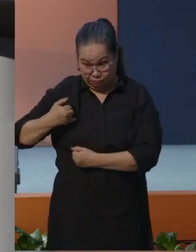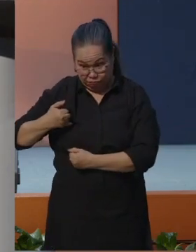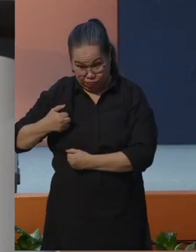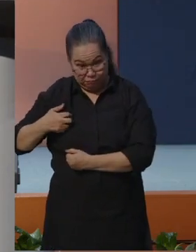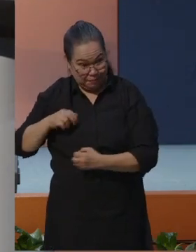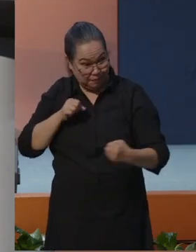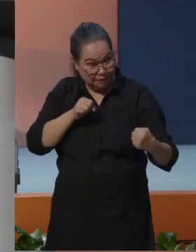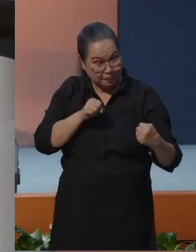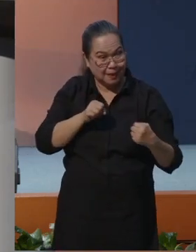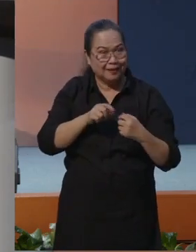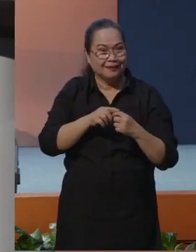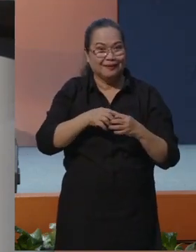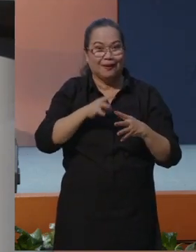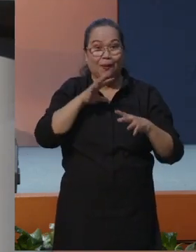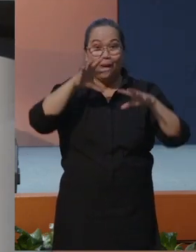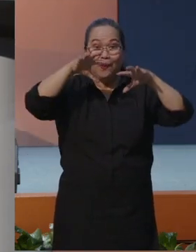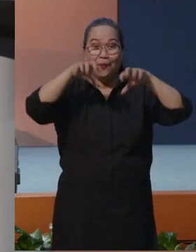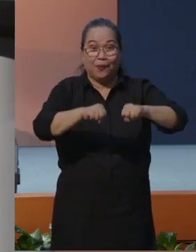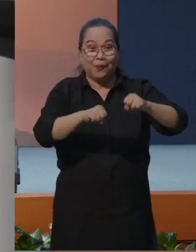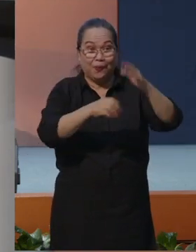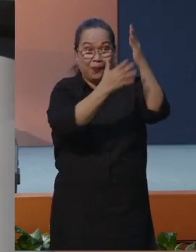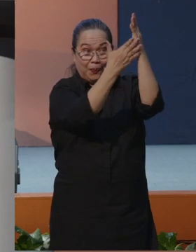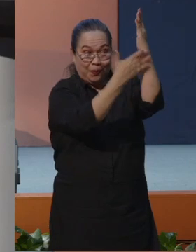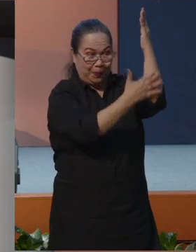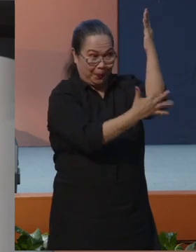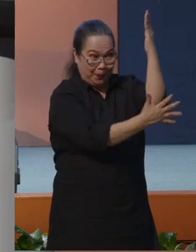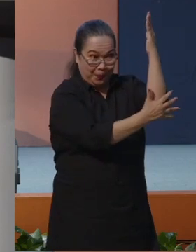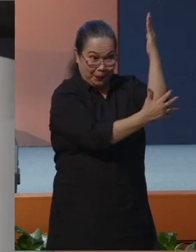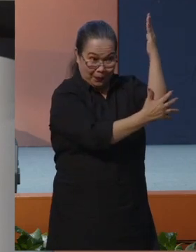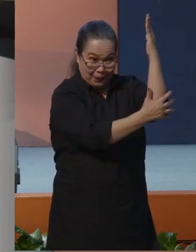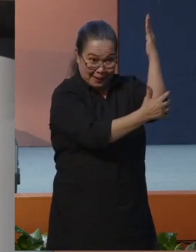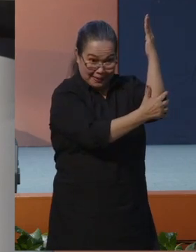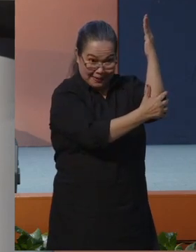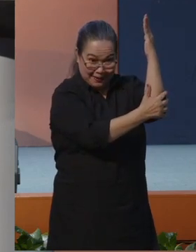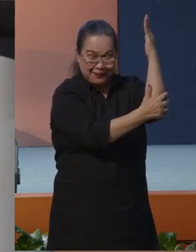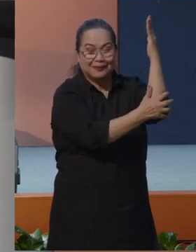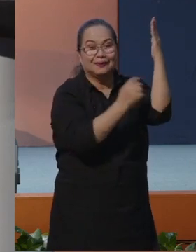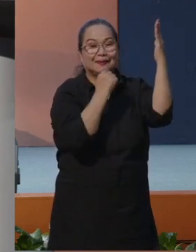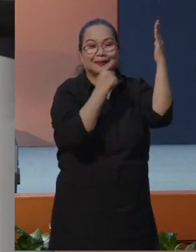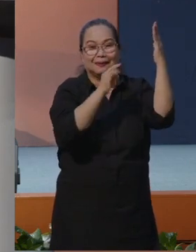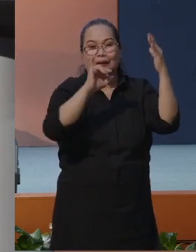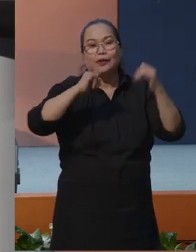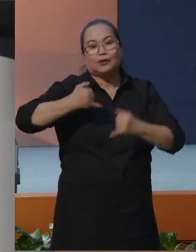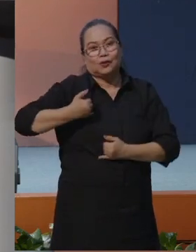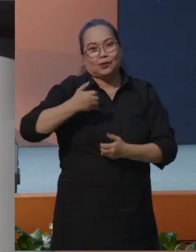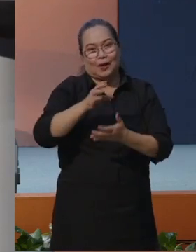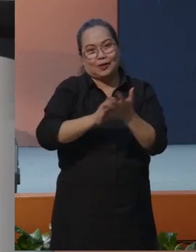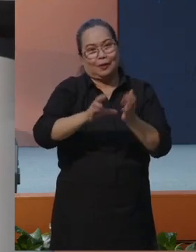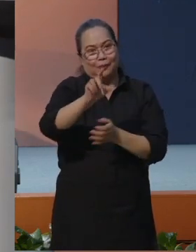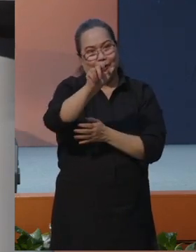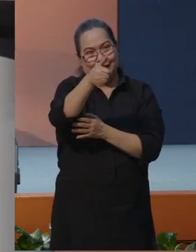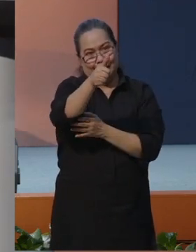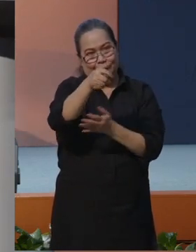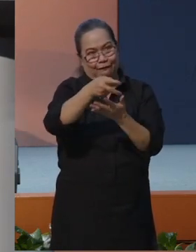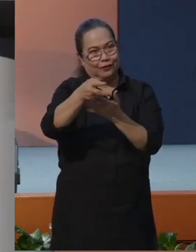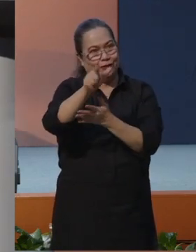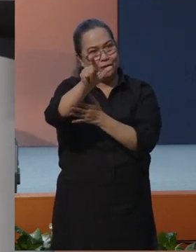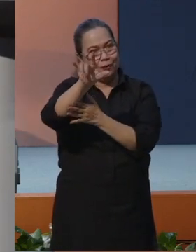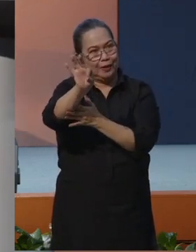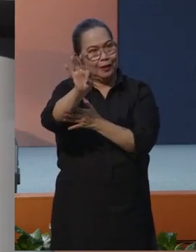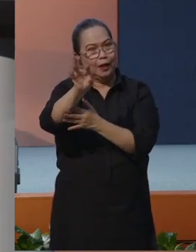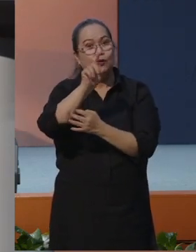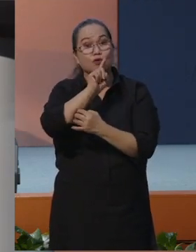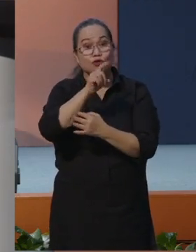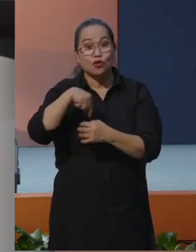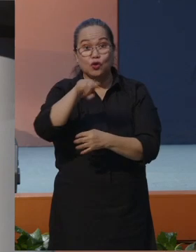ng southern kingdoms. No? Yung south. Nasa Joshua chapter 10 yan, verses 29 to